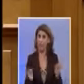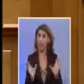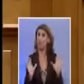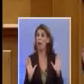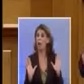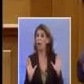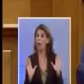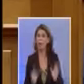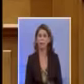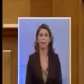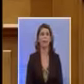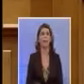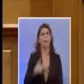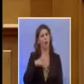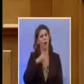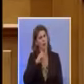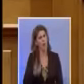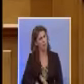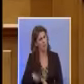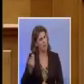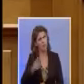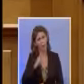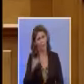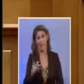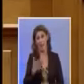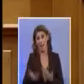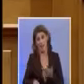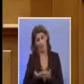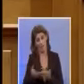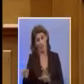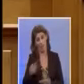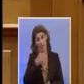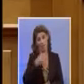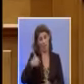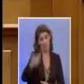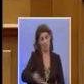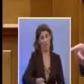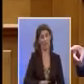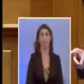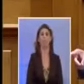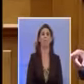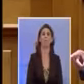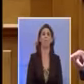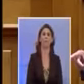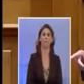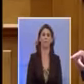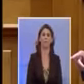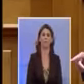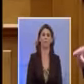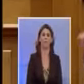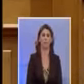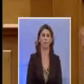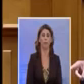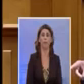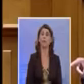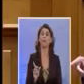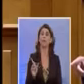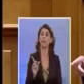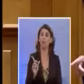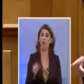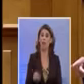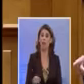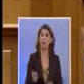Εγώ θα σας απαντήσω προκαταβολικά για να σας βοηθήσω και στην ομιλία σας. Για τον ίδιο λόγο που από την πρώτη